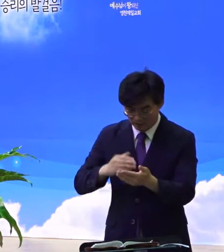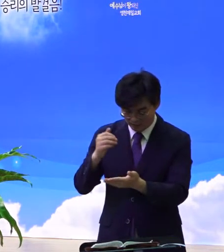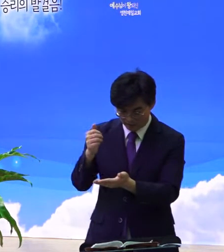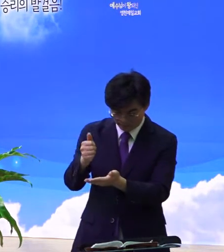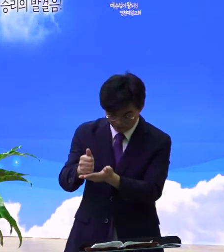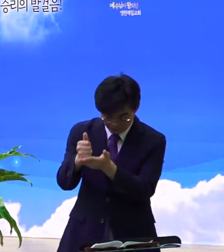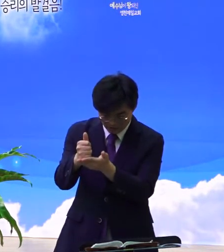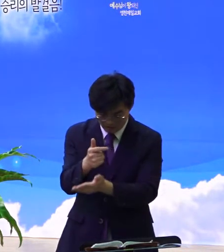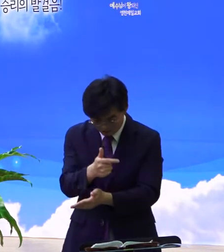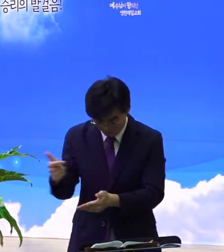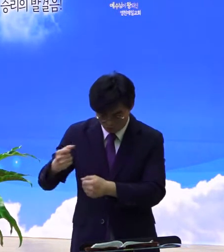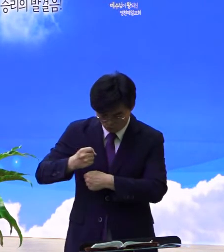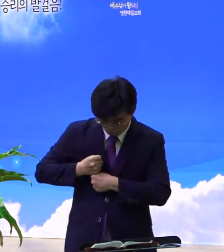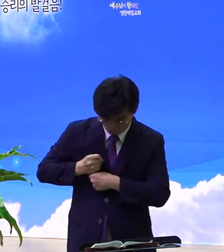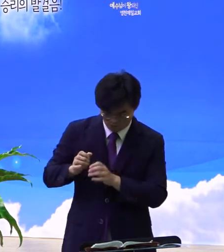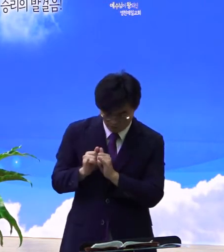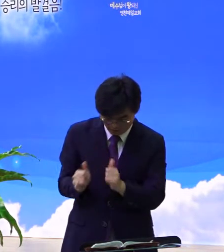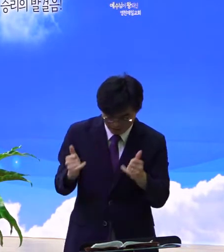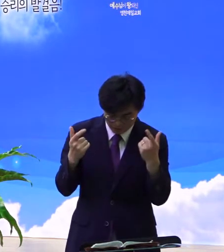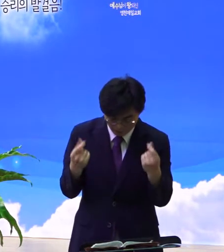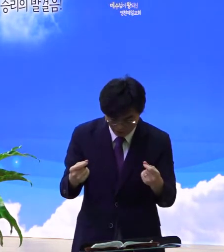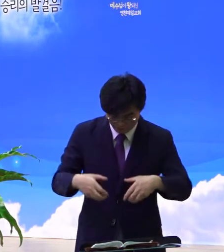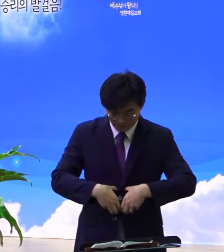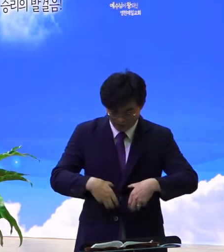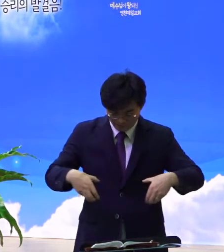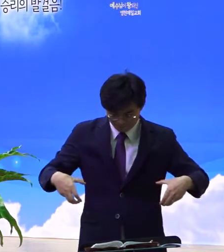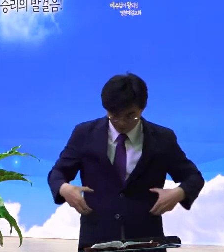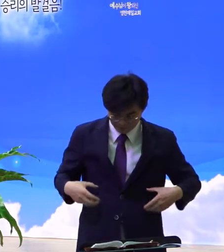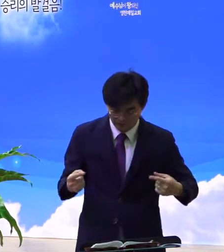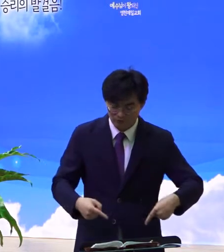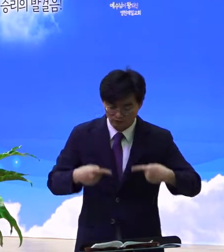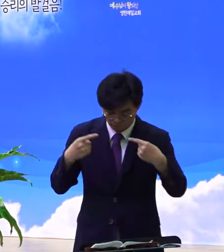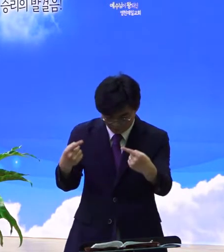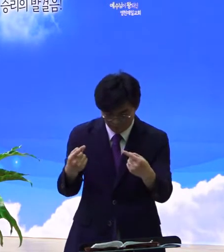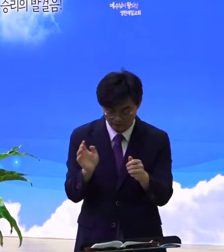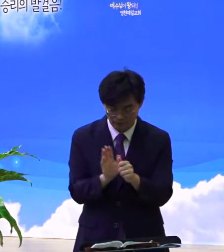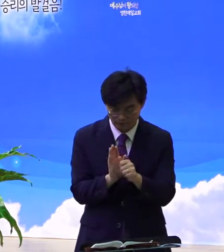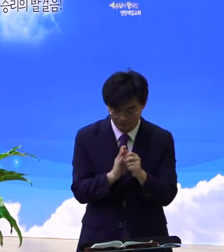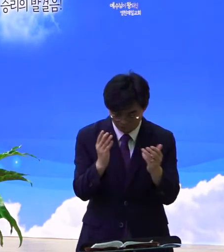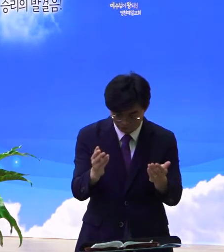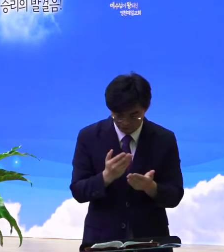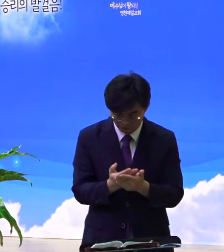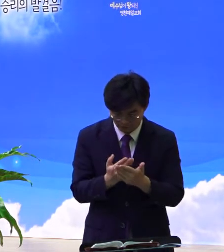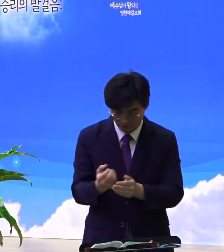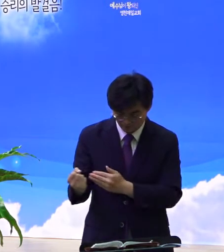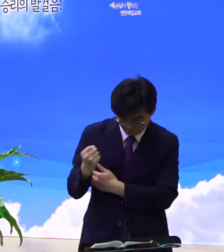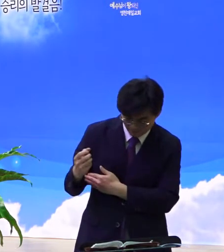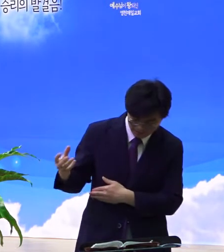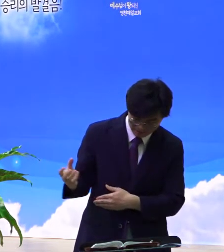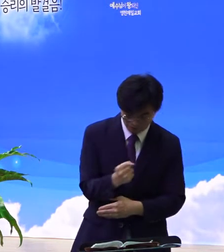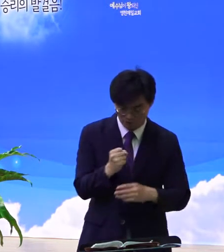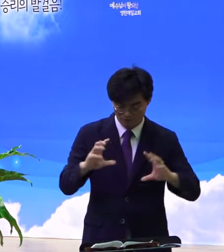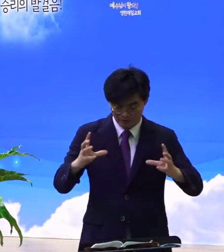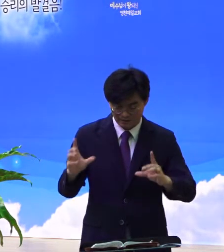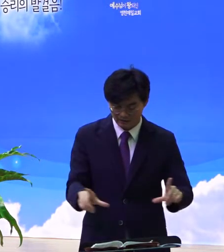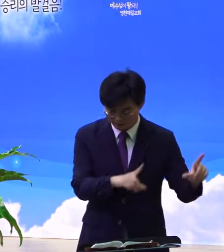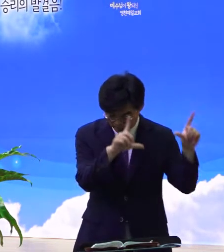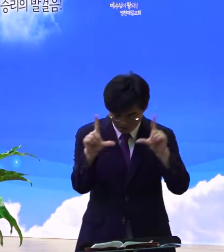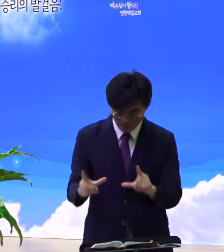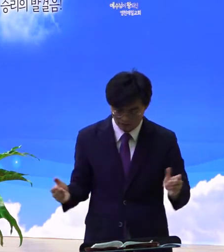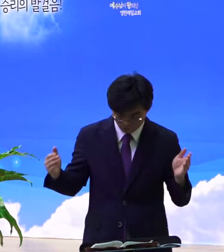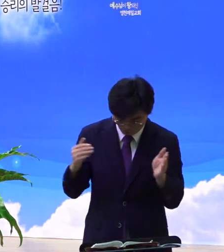군대의 용사처럼 그렇게 주님과 동행하며 힘있게 이 세상의 길을 걸어가게